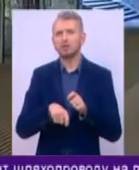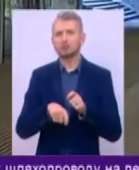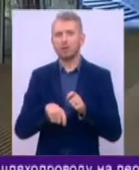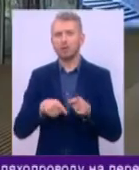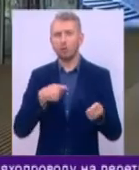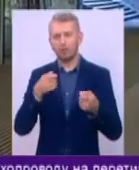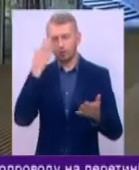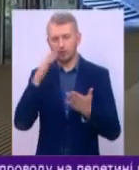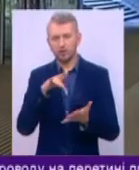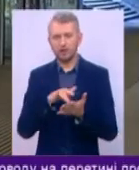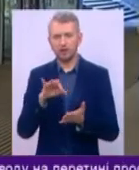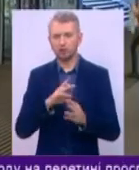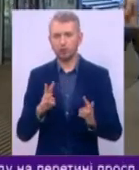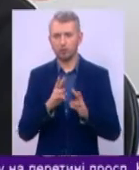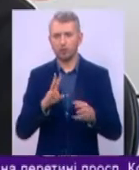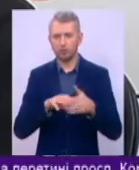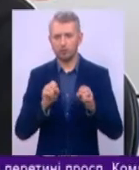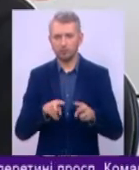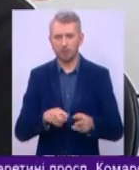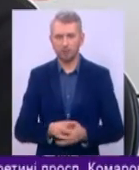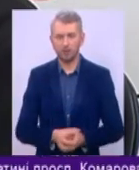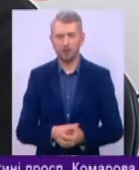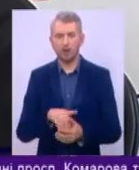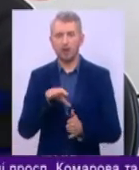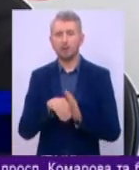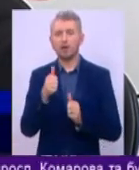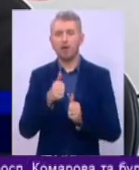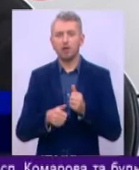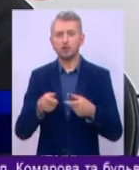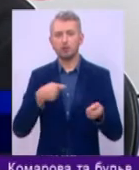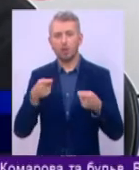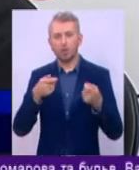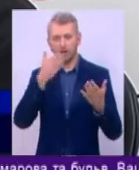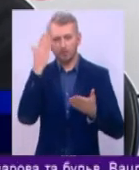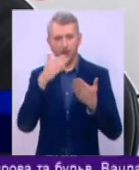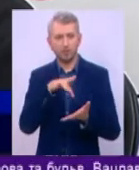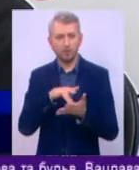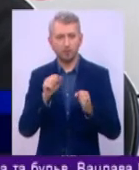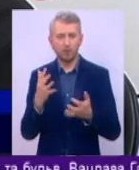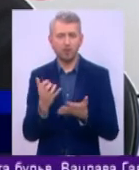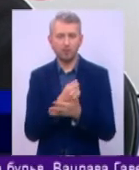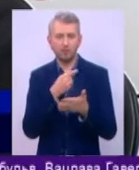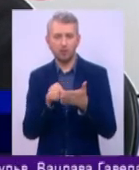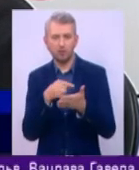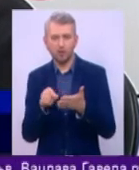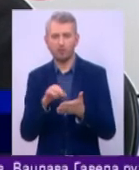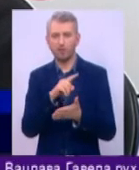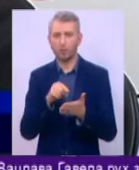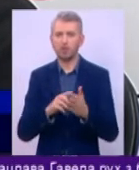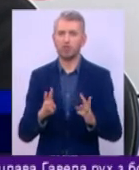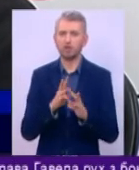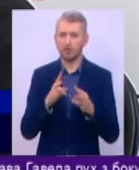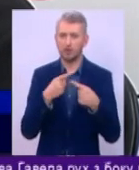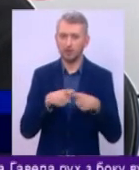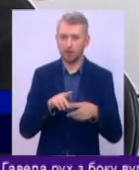щодо пожежної безпеки. В каждом торгово-развлекательном центре можно найти замечания о вопросе пожарной техногенной безопасности.